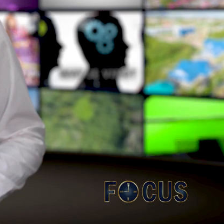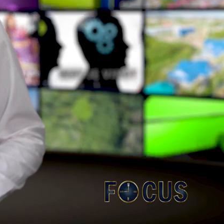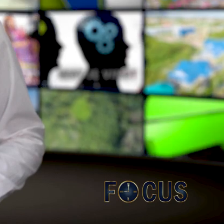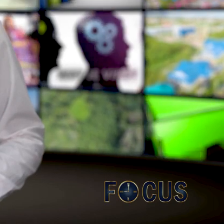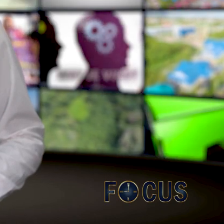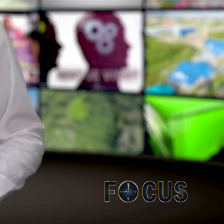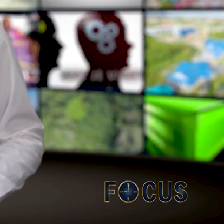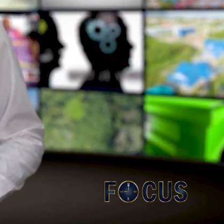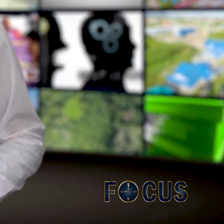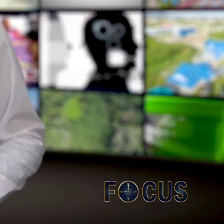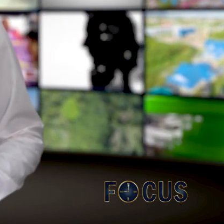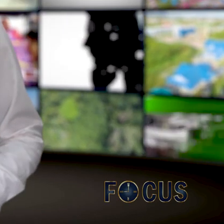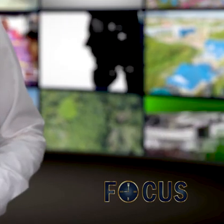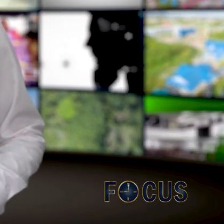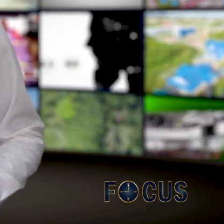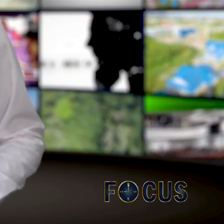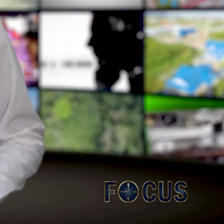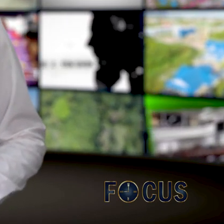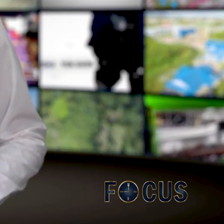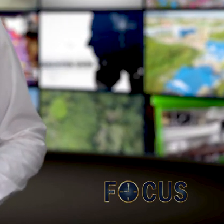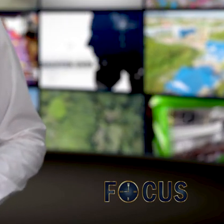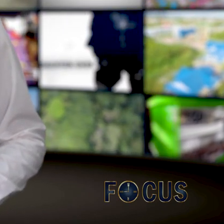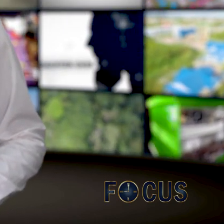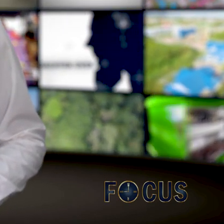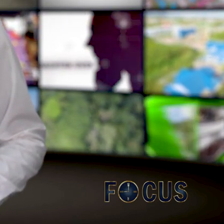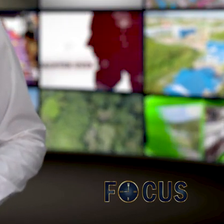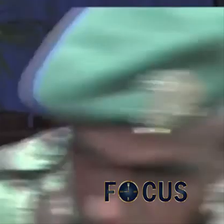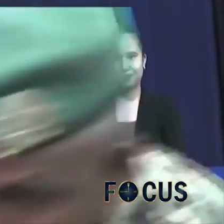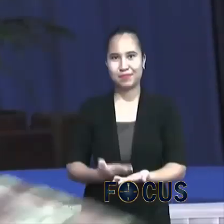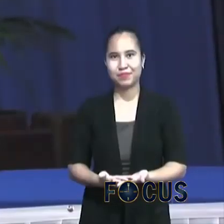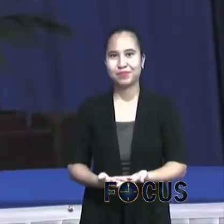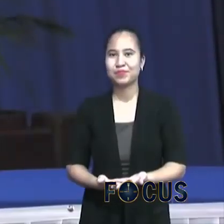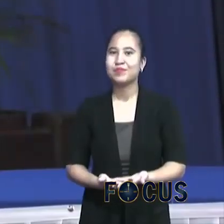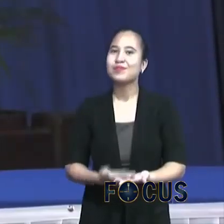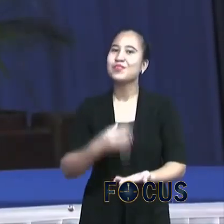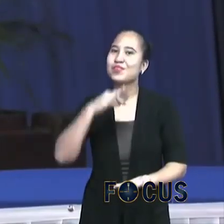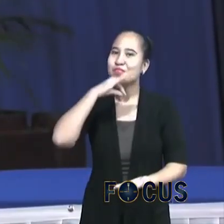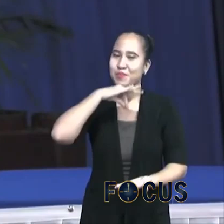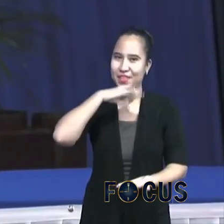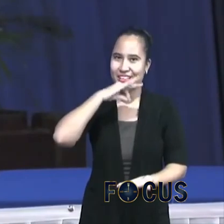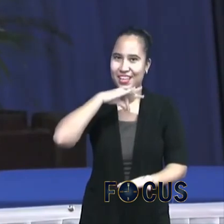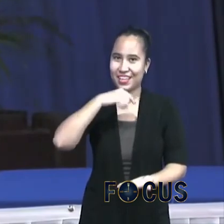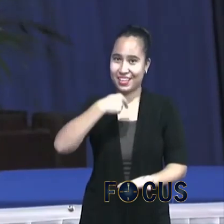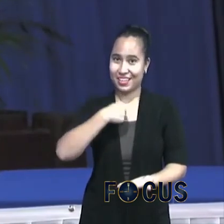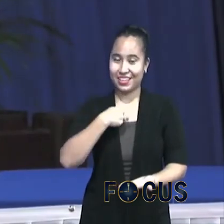het COVID-19-virus. Kijkt u mee naar het volgende verslag. Ik zal